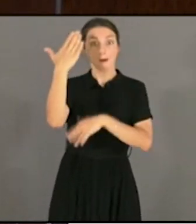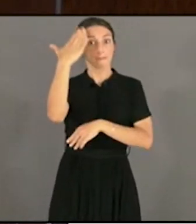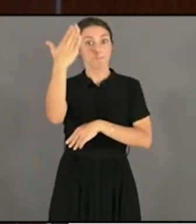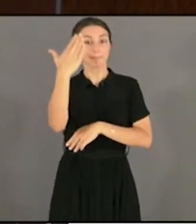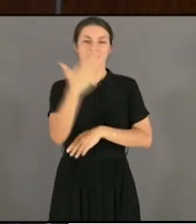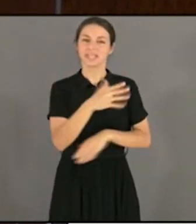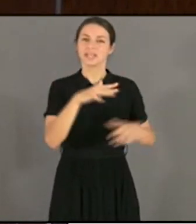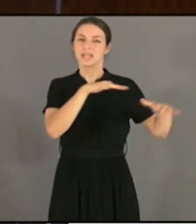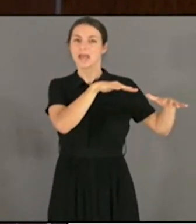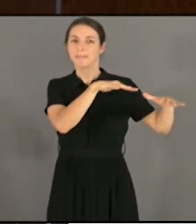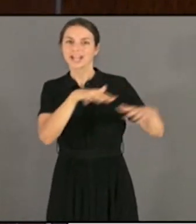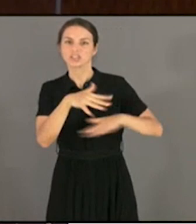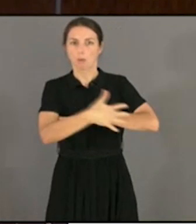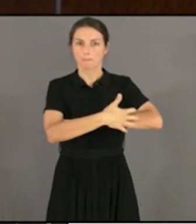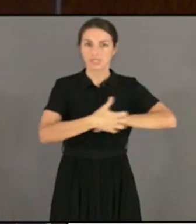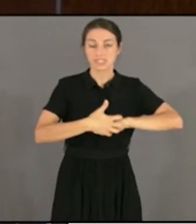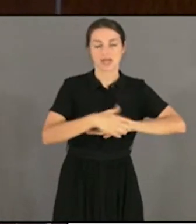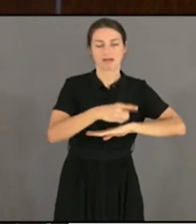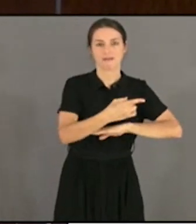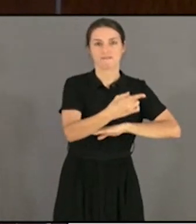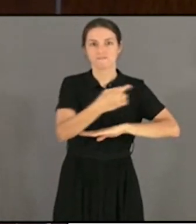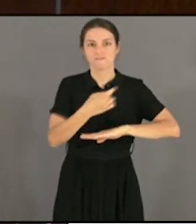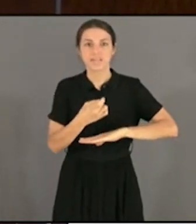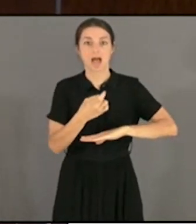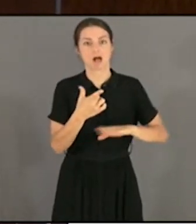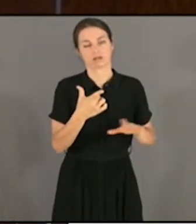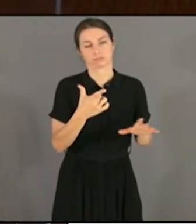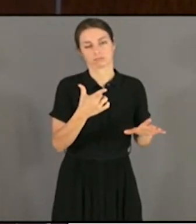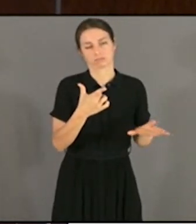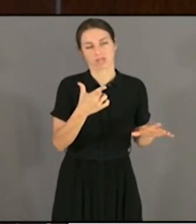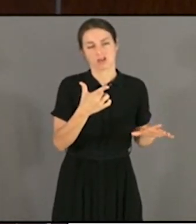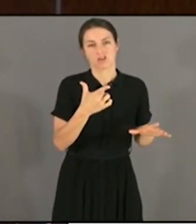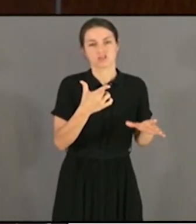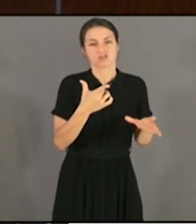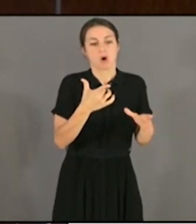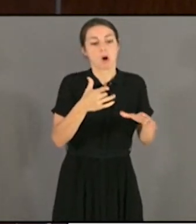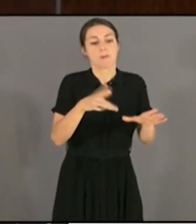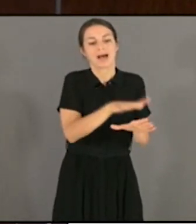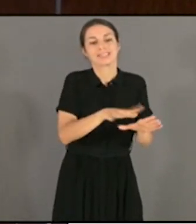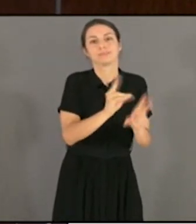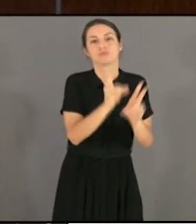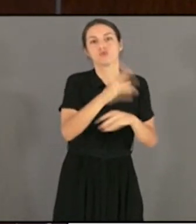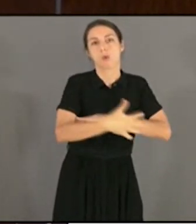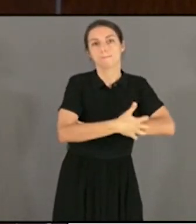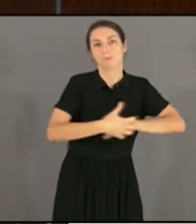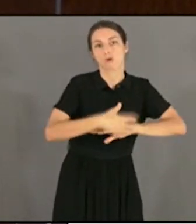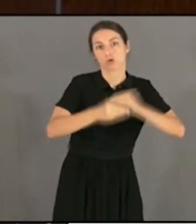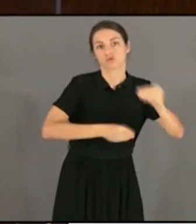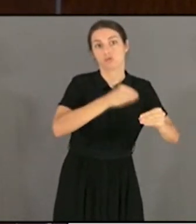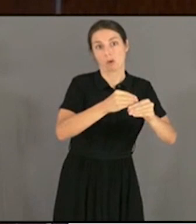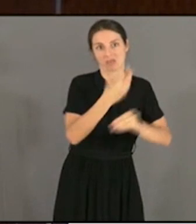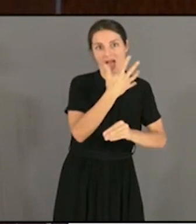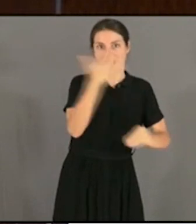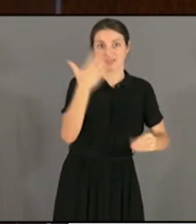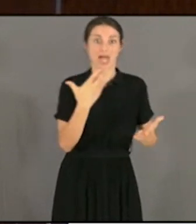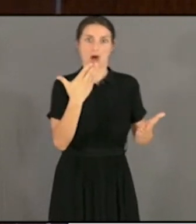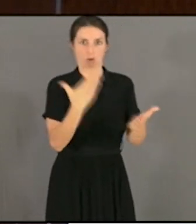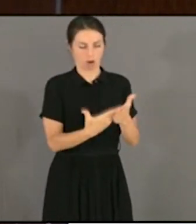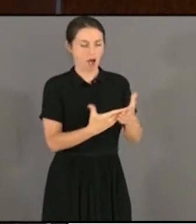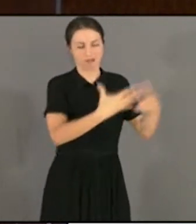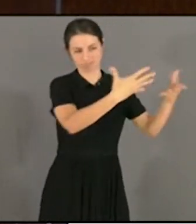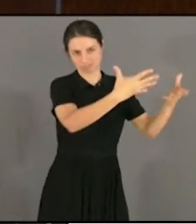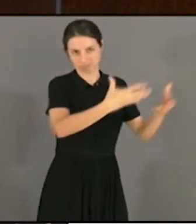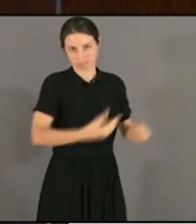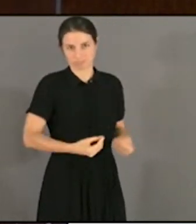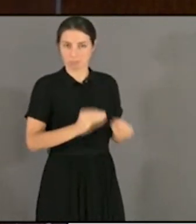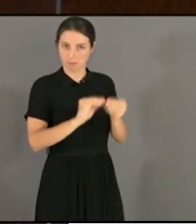du tiers-monde, pour faire simple, du continent africain, là, c'est un enrichissement pour notre ville. C'est quand même curieux, cette sélection